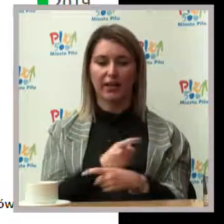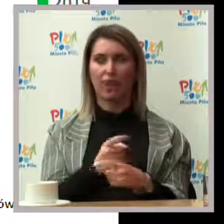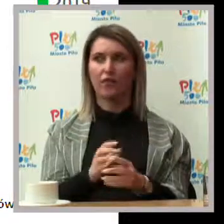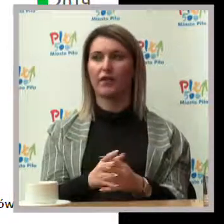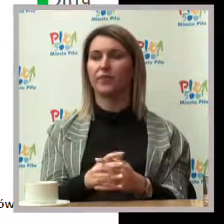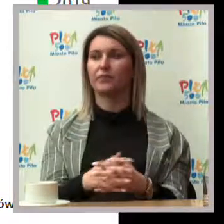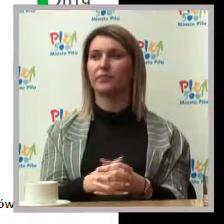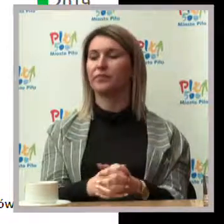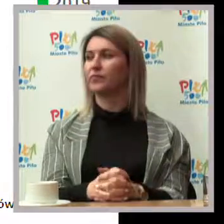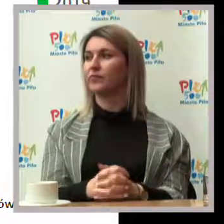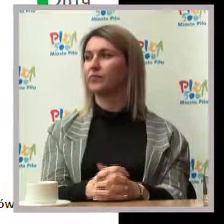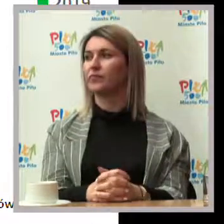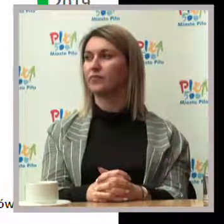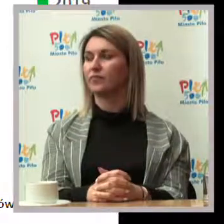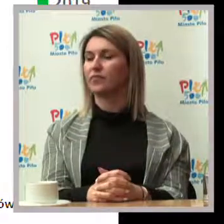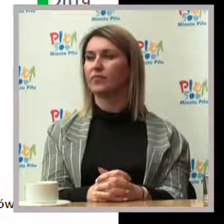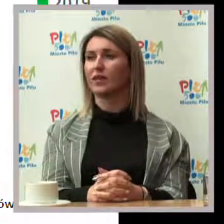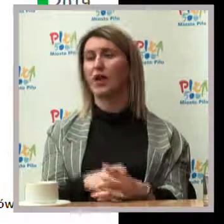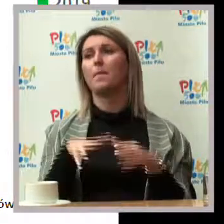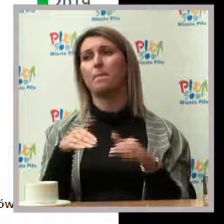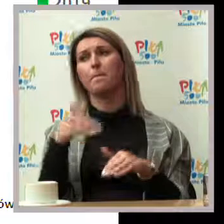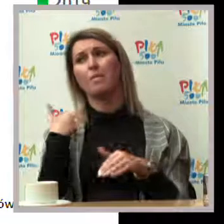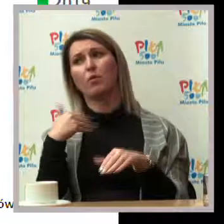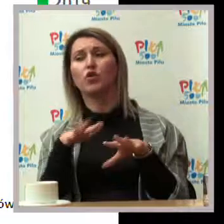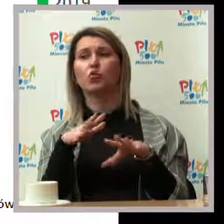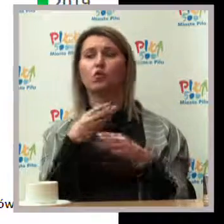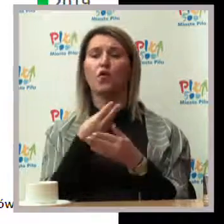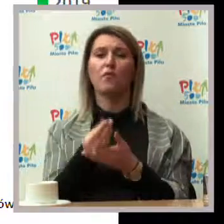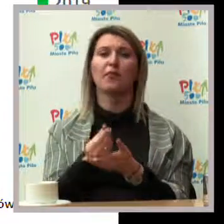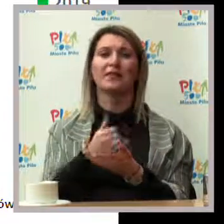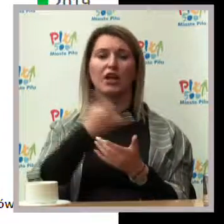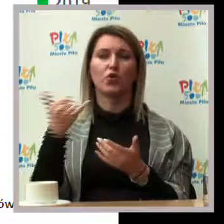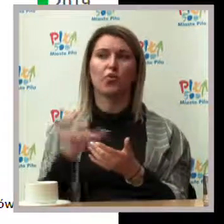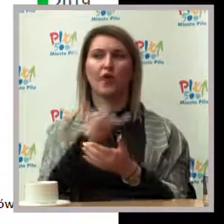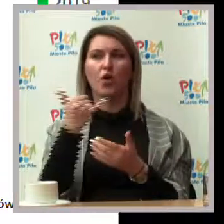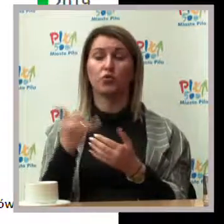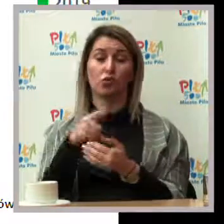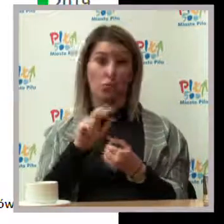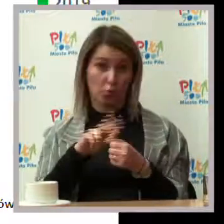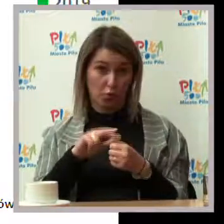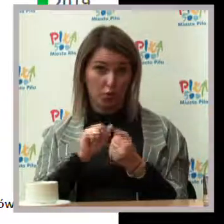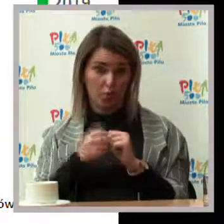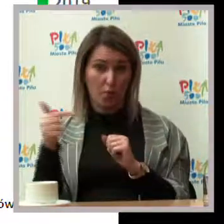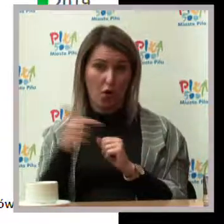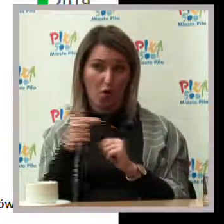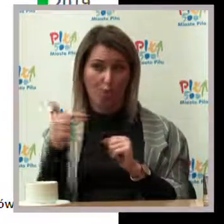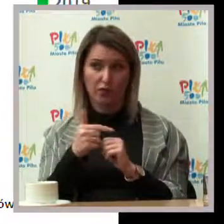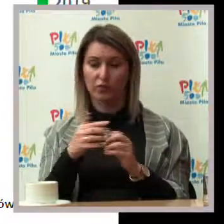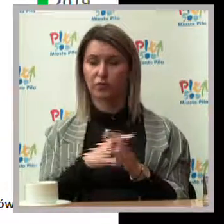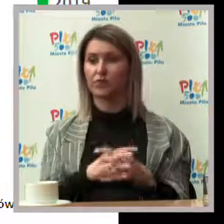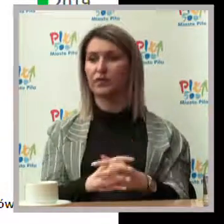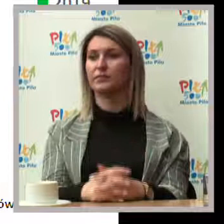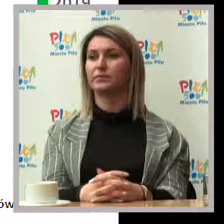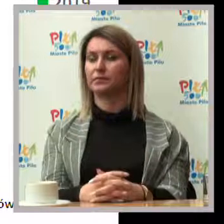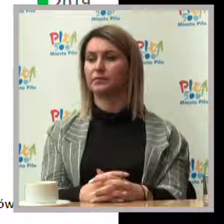związanych z wypłatami jubileuszy, czyli obligatoryjnych elementów wynagrodzeń i pochodnych, które w